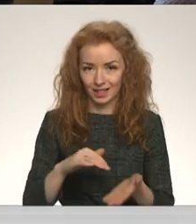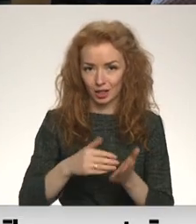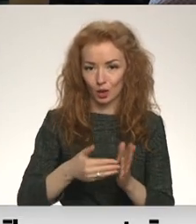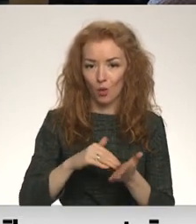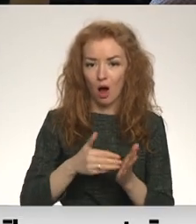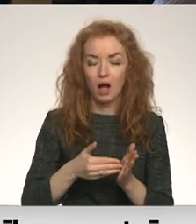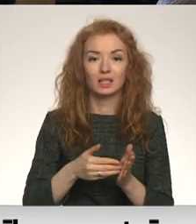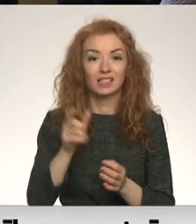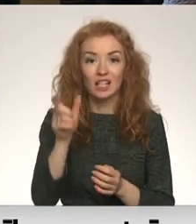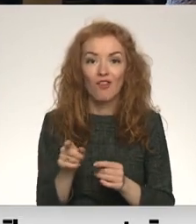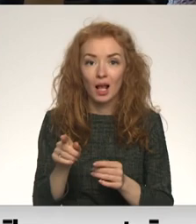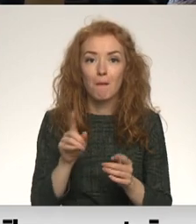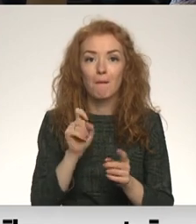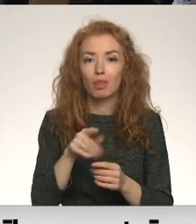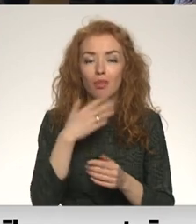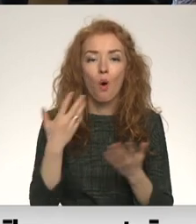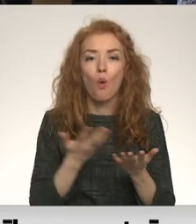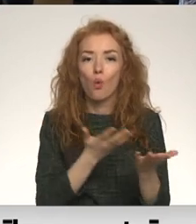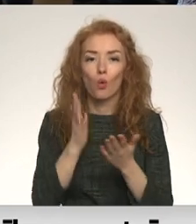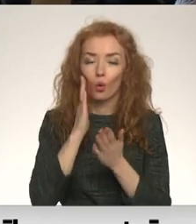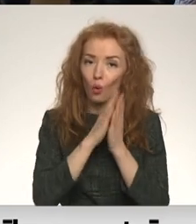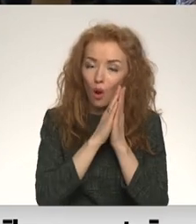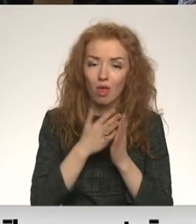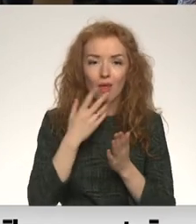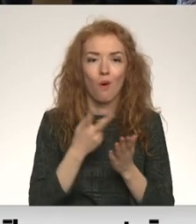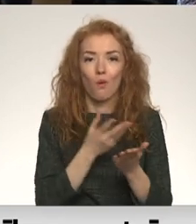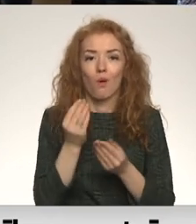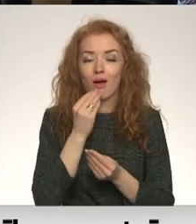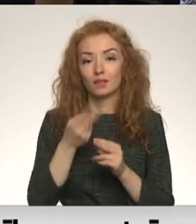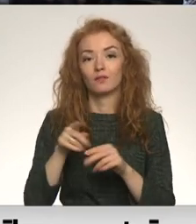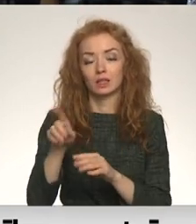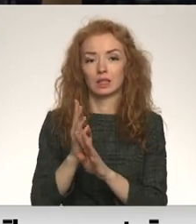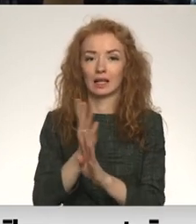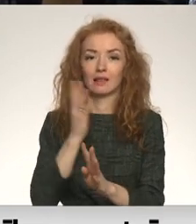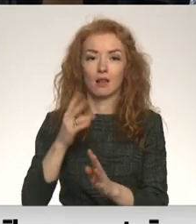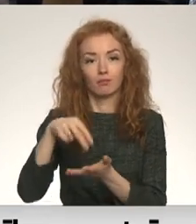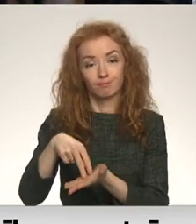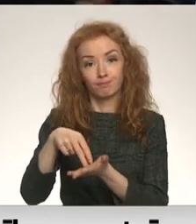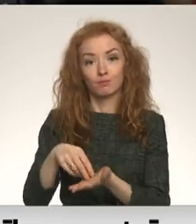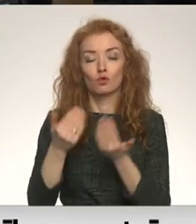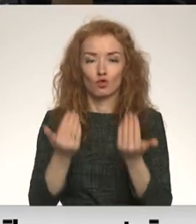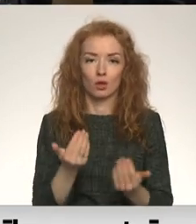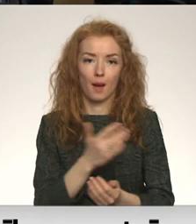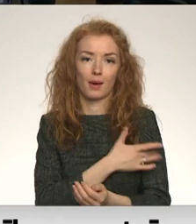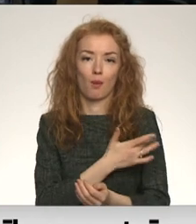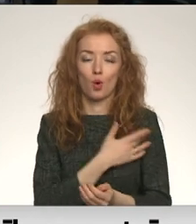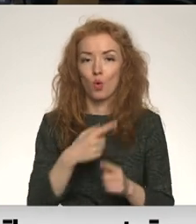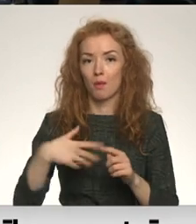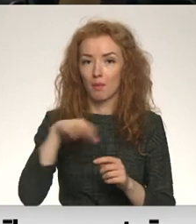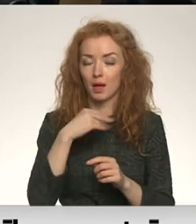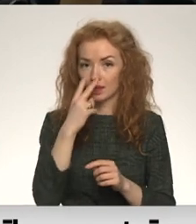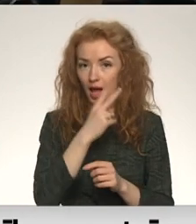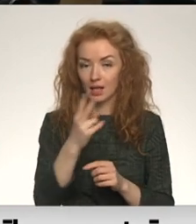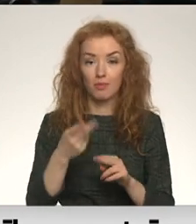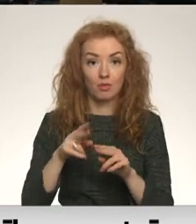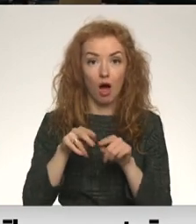centrā. Cilvēki, kuriem nav pajumtes un nav pārtikas, tad tie dzīvajā rindā tiks apkalpot arī šodien. Un mēs redzējām, ka arī